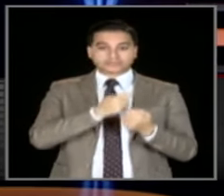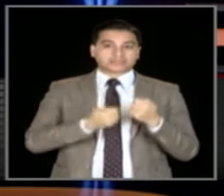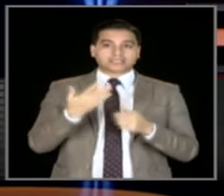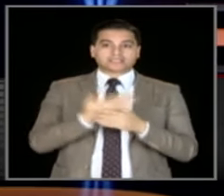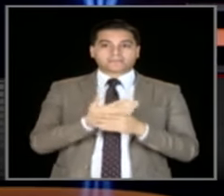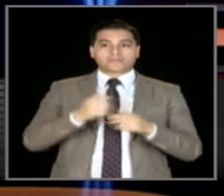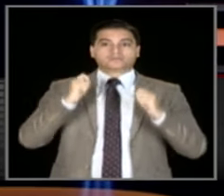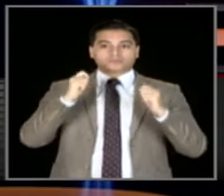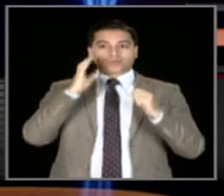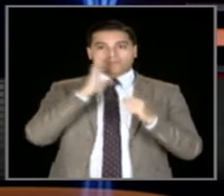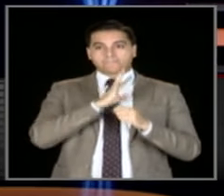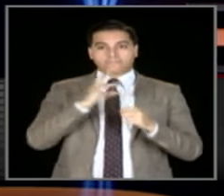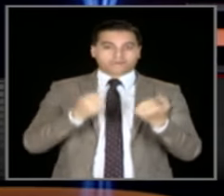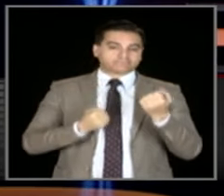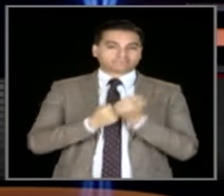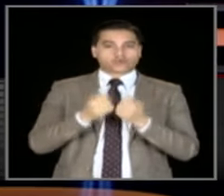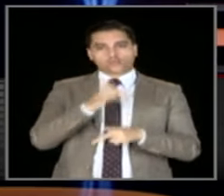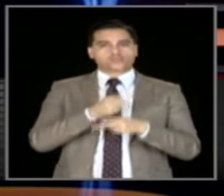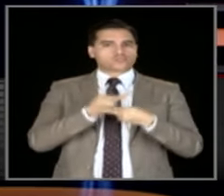الثورة، وافقوا،